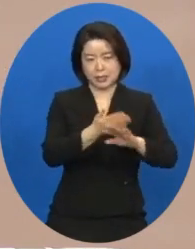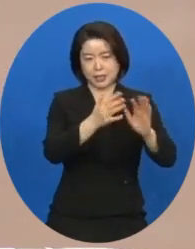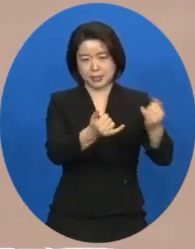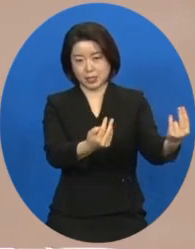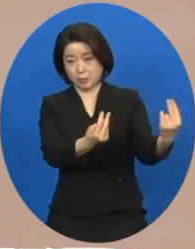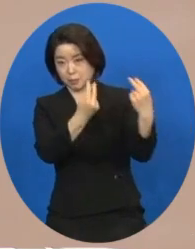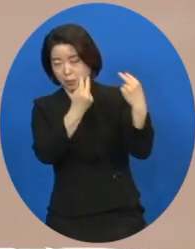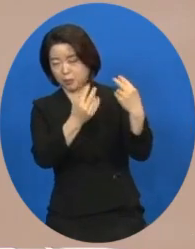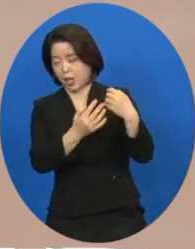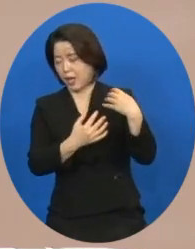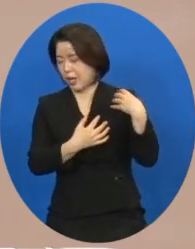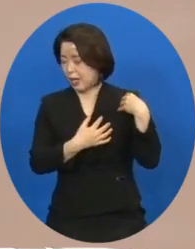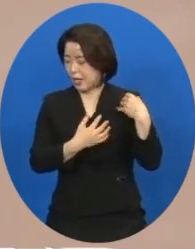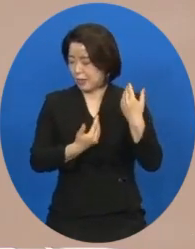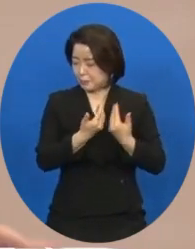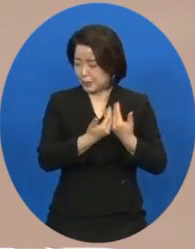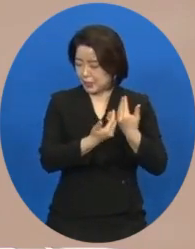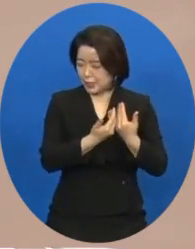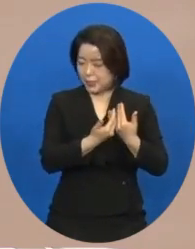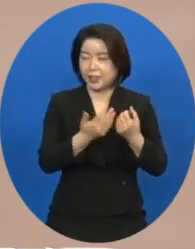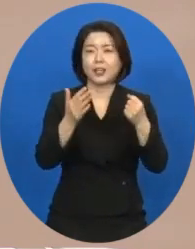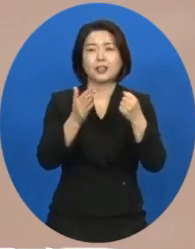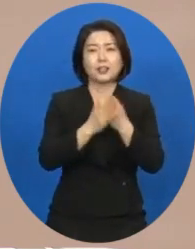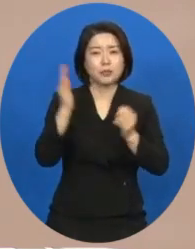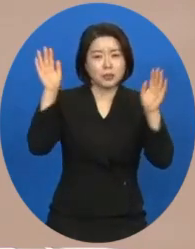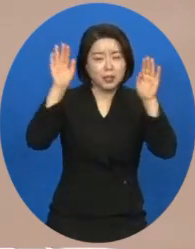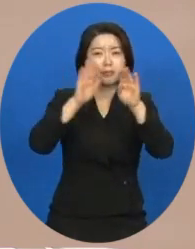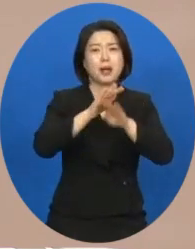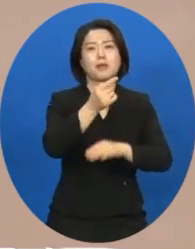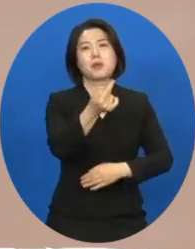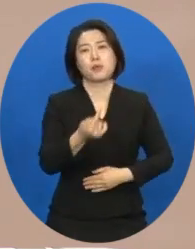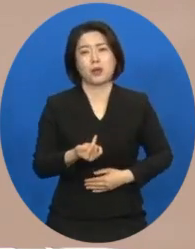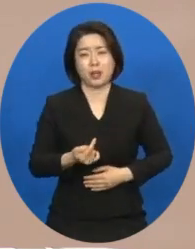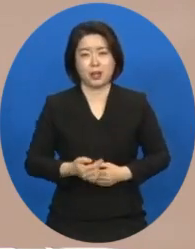꺼림직하다. 그래서 밤에 찾아온 거죠.